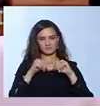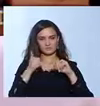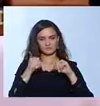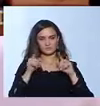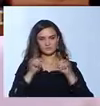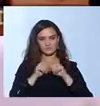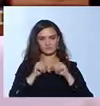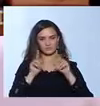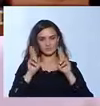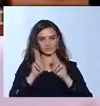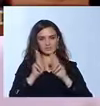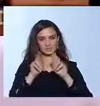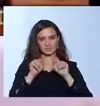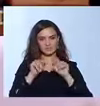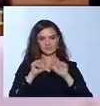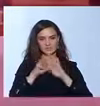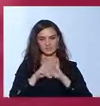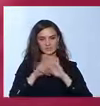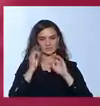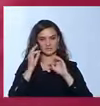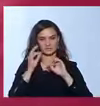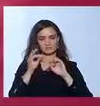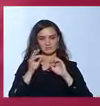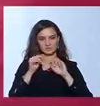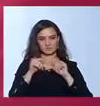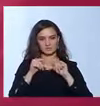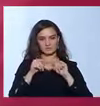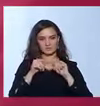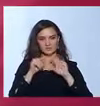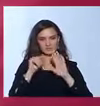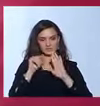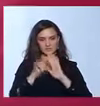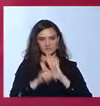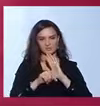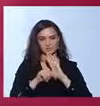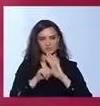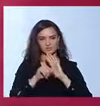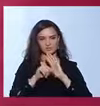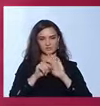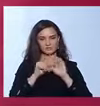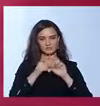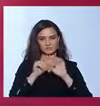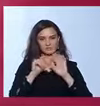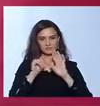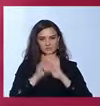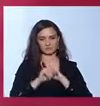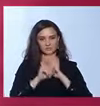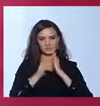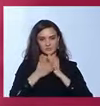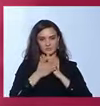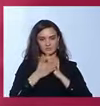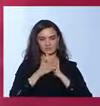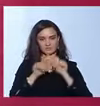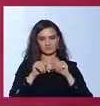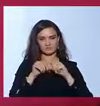როგორც წესის დისფაზაში მყოფი თმა იმყოფება სიღრმეში, საკმაოდ სიღრმეში, არის